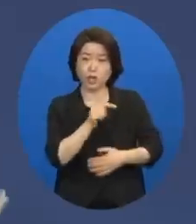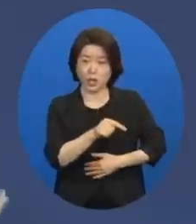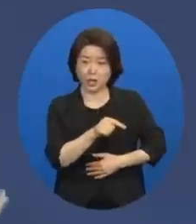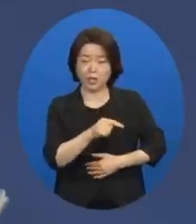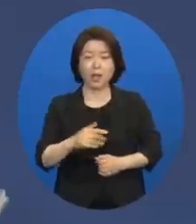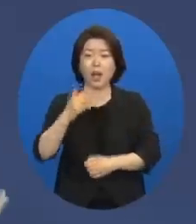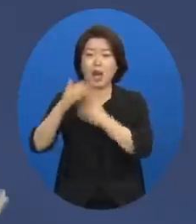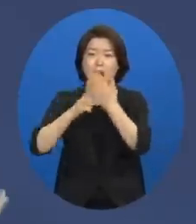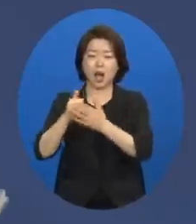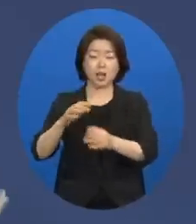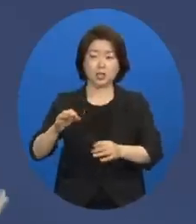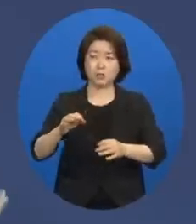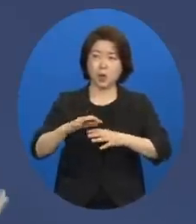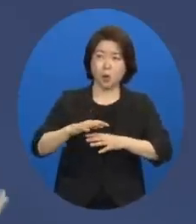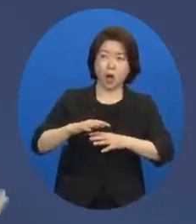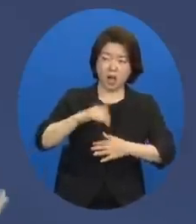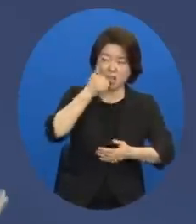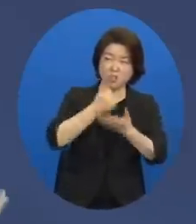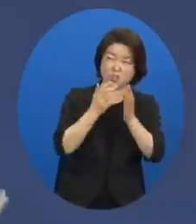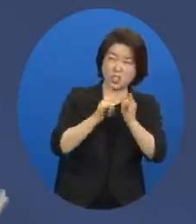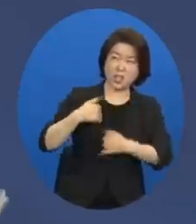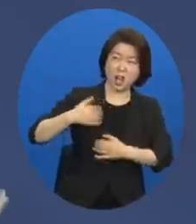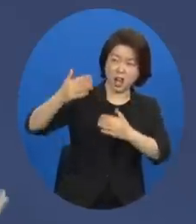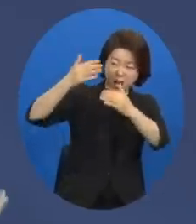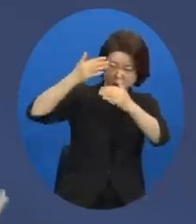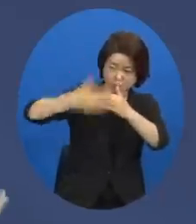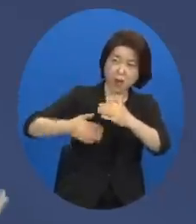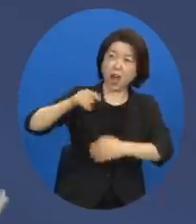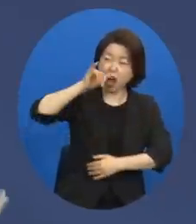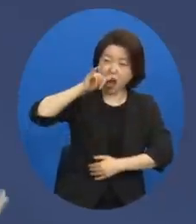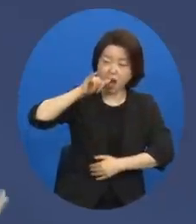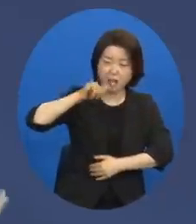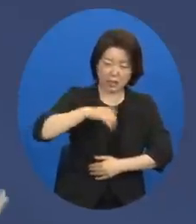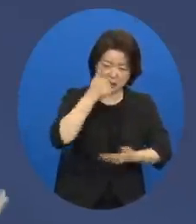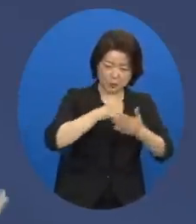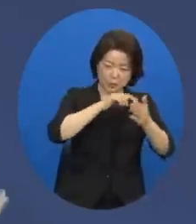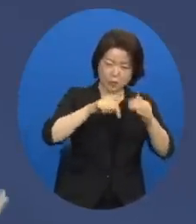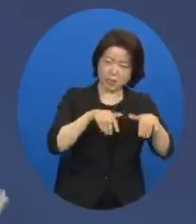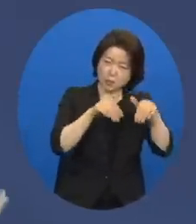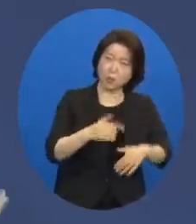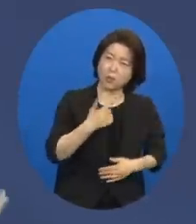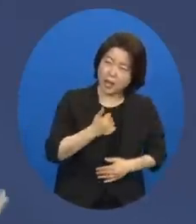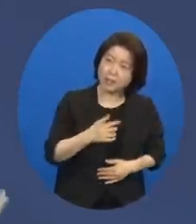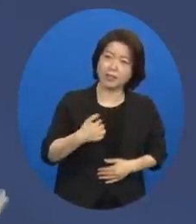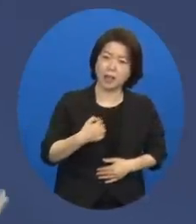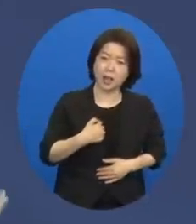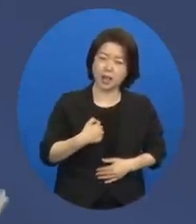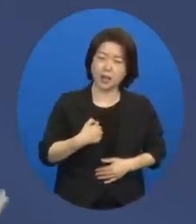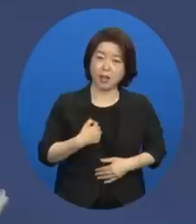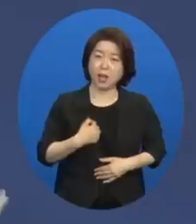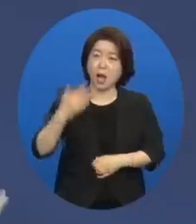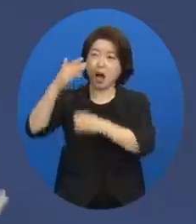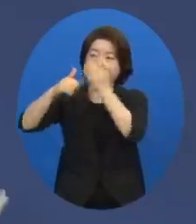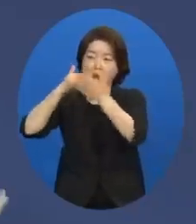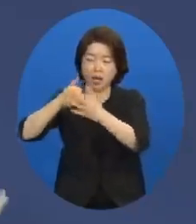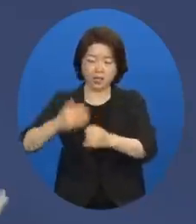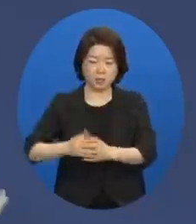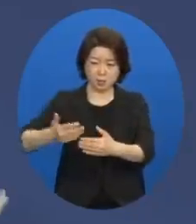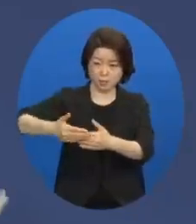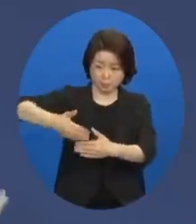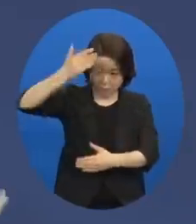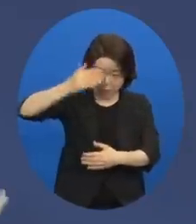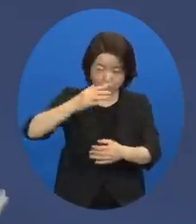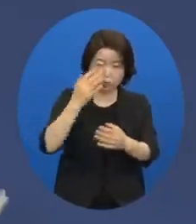하나님의 이 무서운 죄인으로 태어나 죄 가운데서 종노릇하던 나에게 죄 사함을 복음을 통해